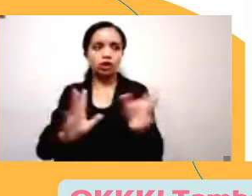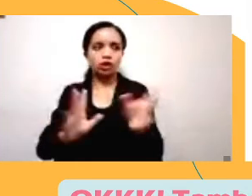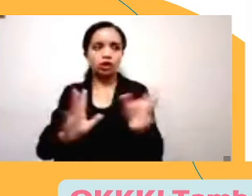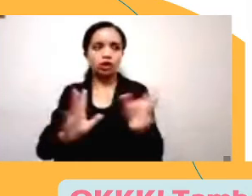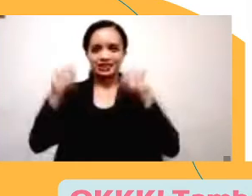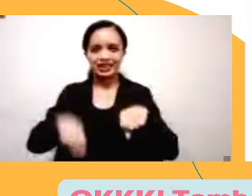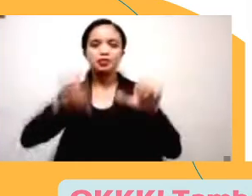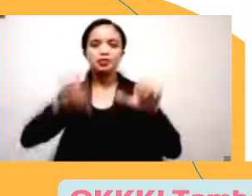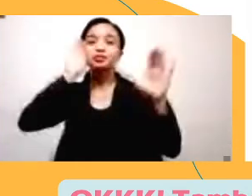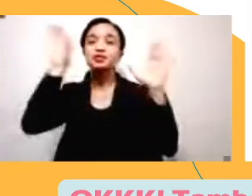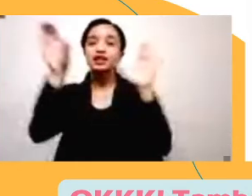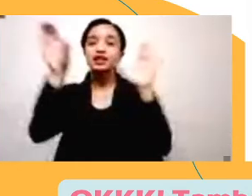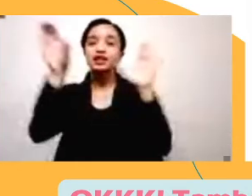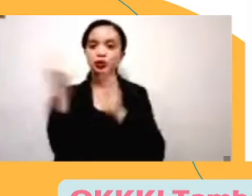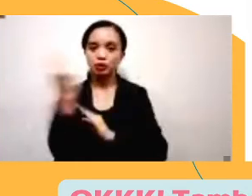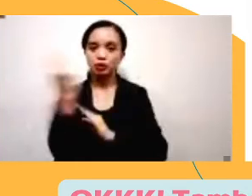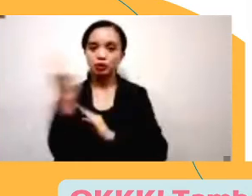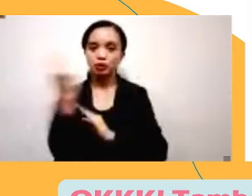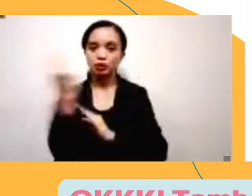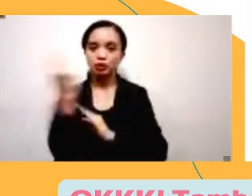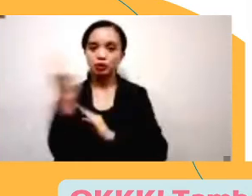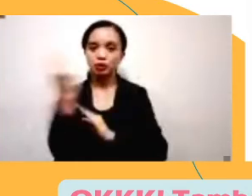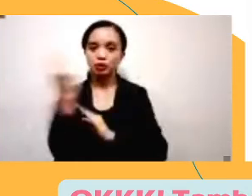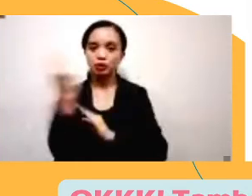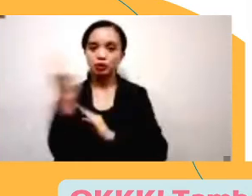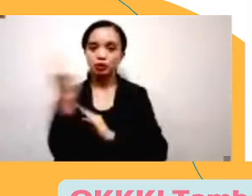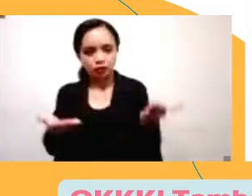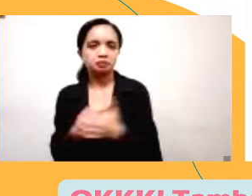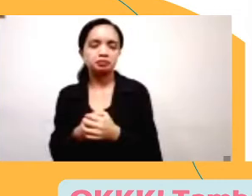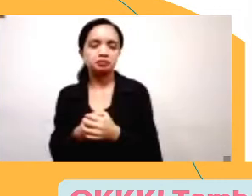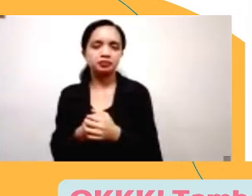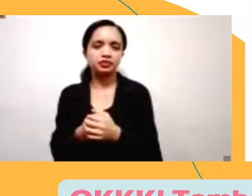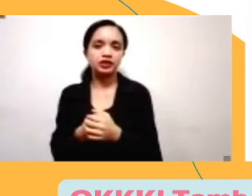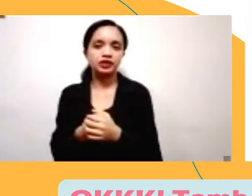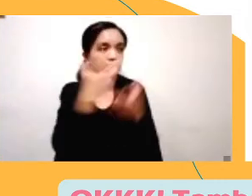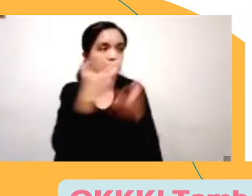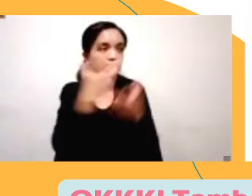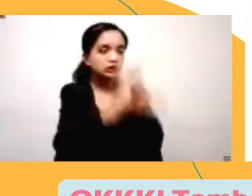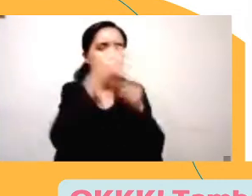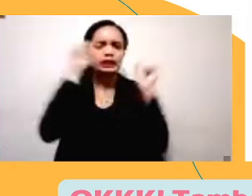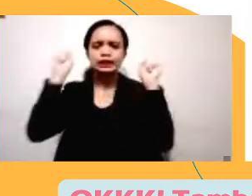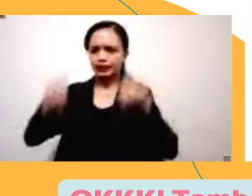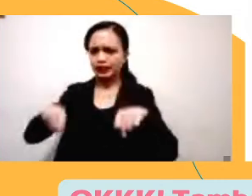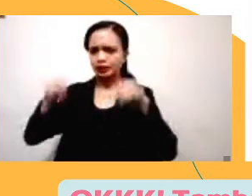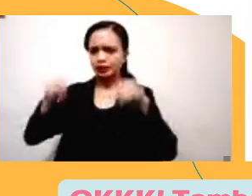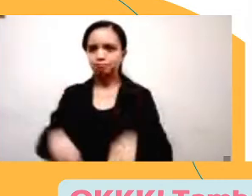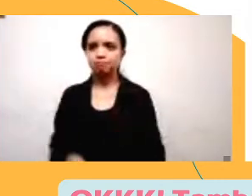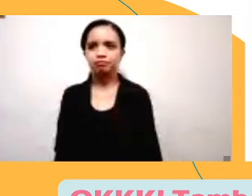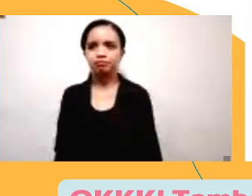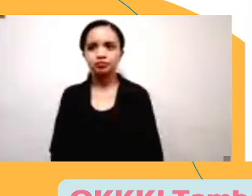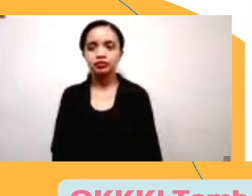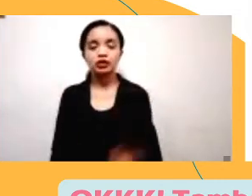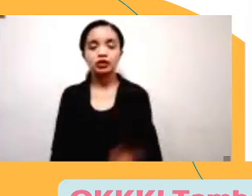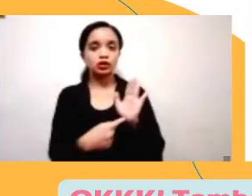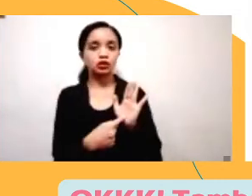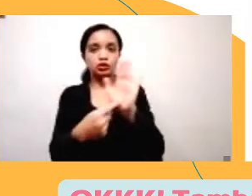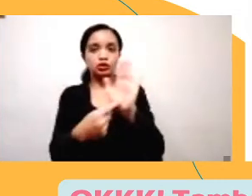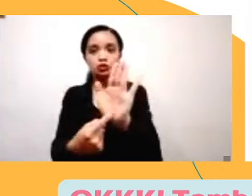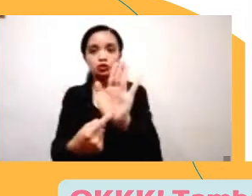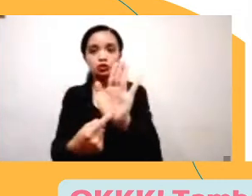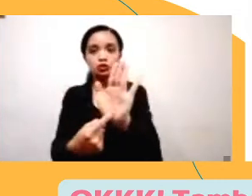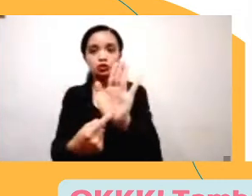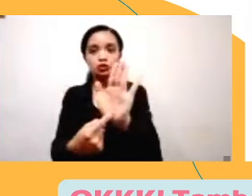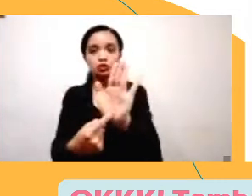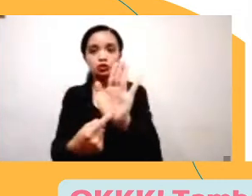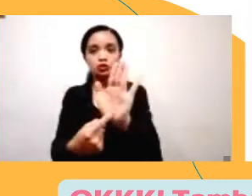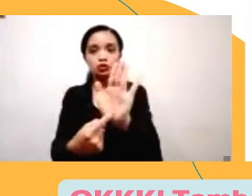ng tao or bagay na sumisimbolo doon sa tao na yun. Pwede yun. Okay? So ipapakita rin sa inyong gagawing timeline or